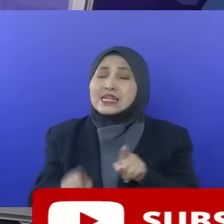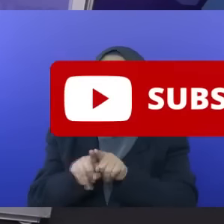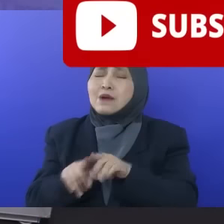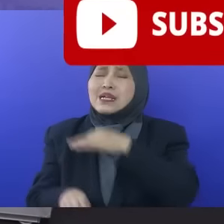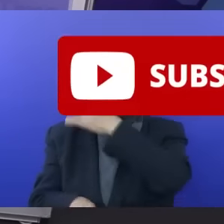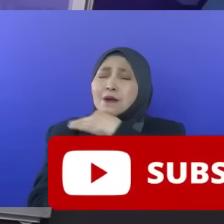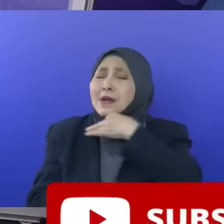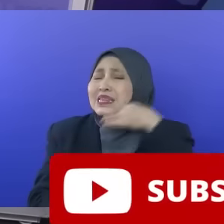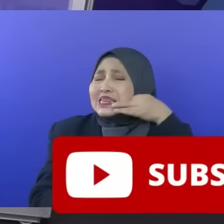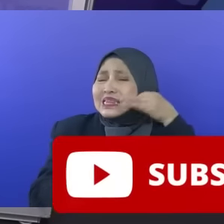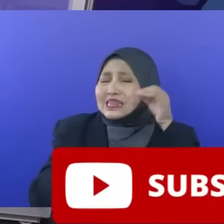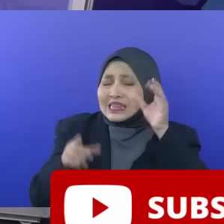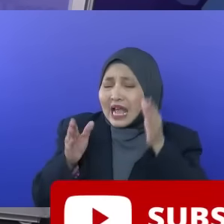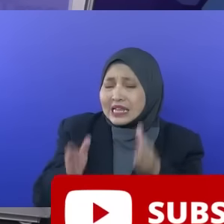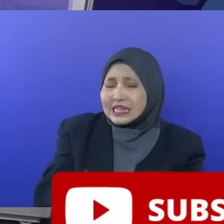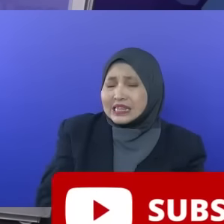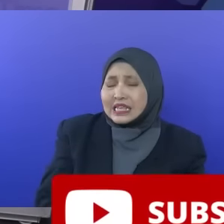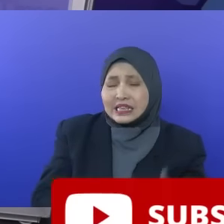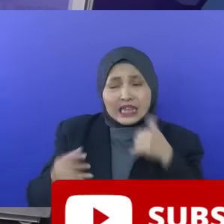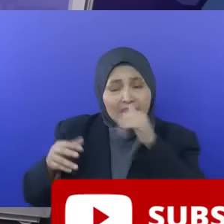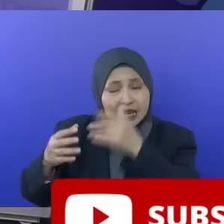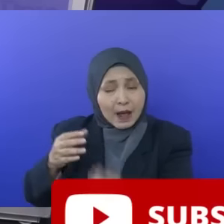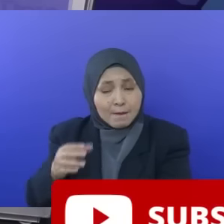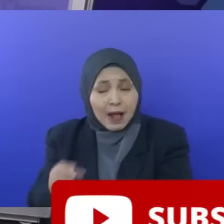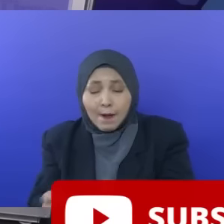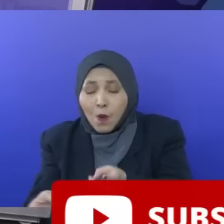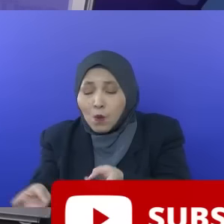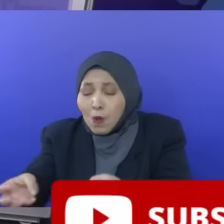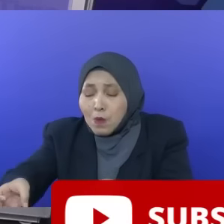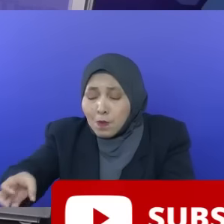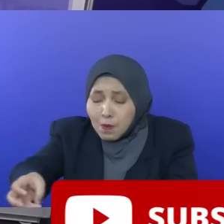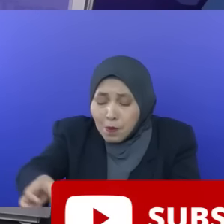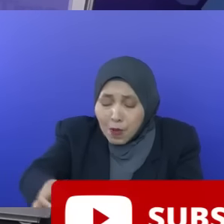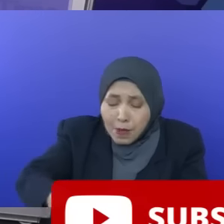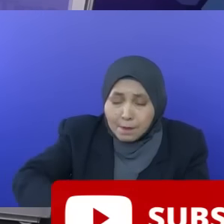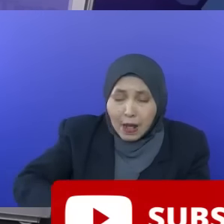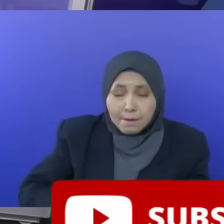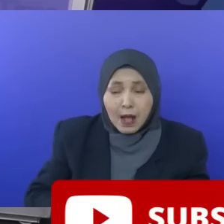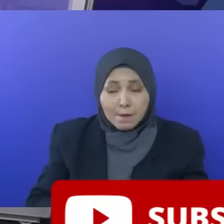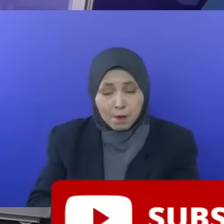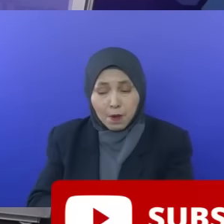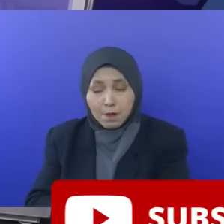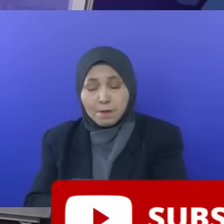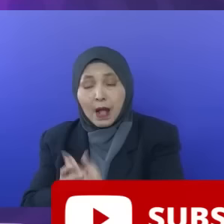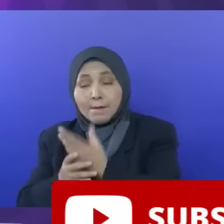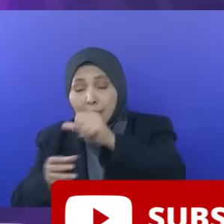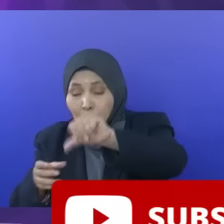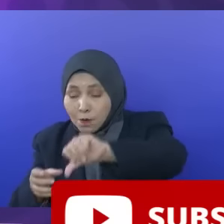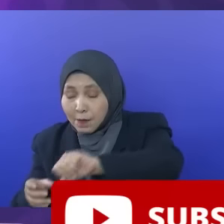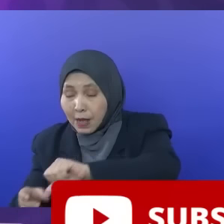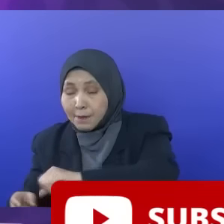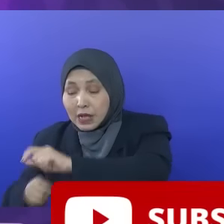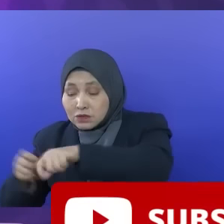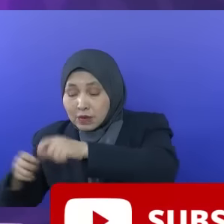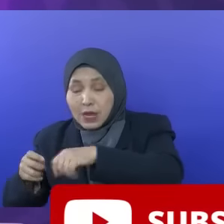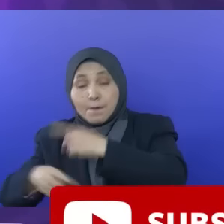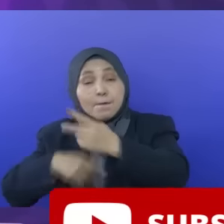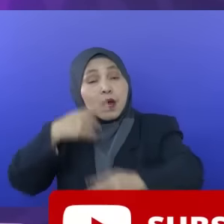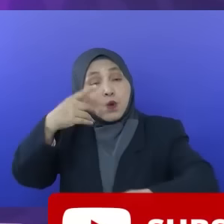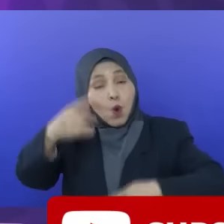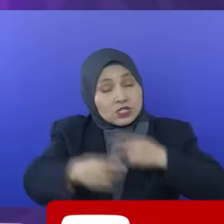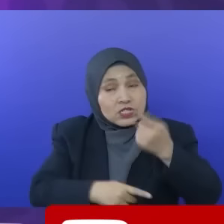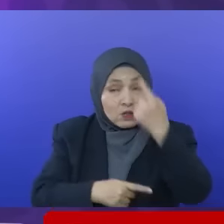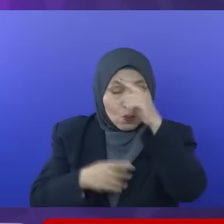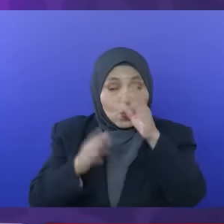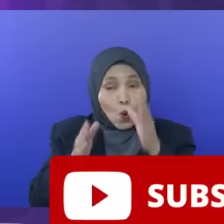ya tanam biji kemudian dapat Tunas Lepas itu besar di jirus disimpulkan buahnya itu adalah proses bagi